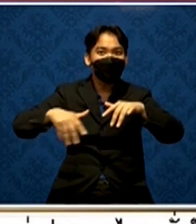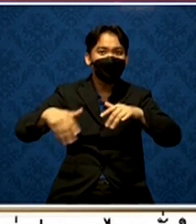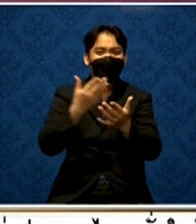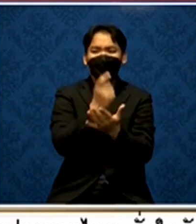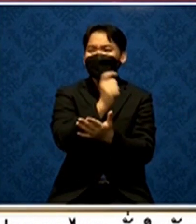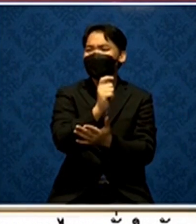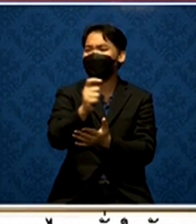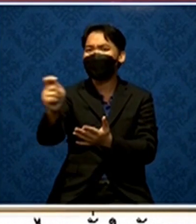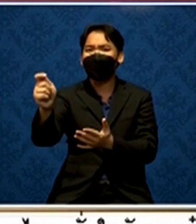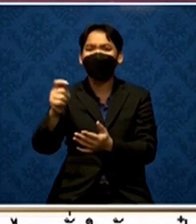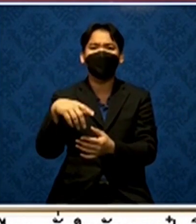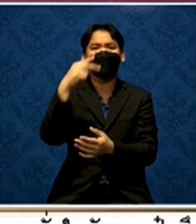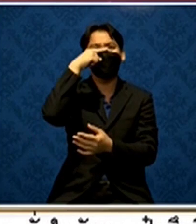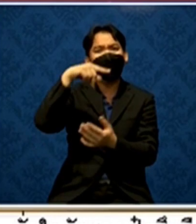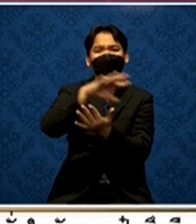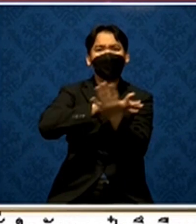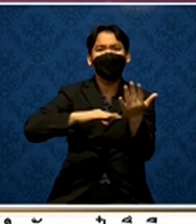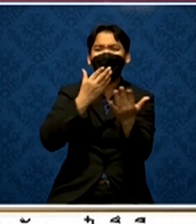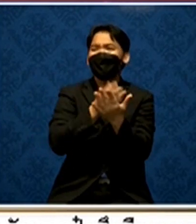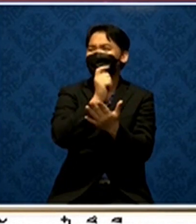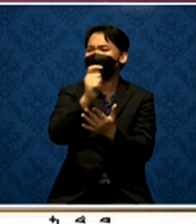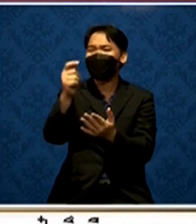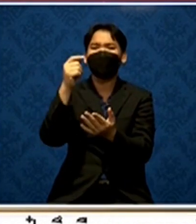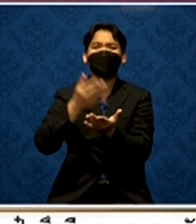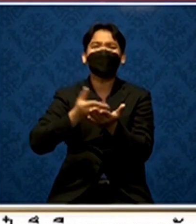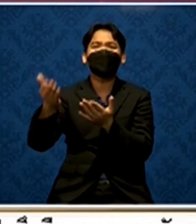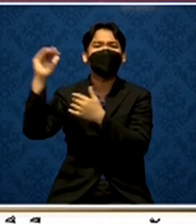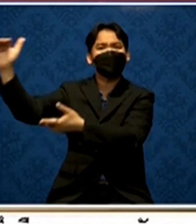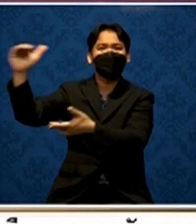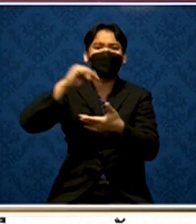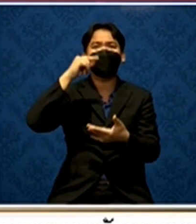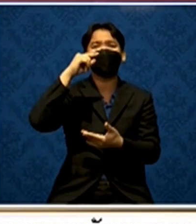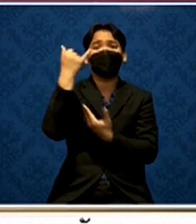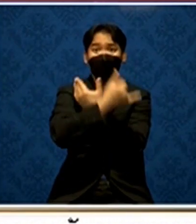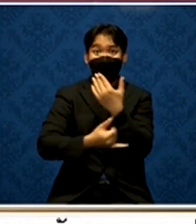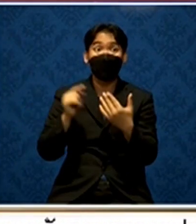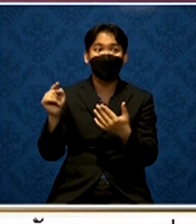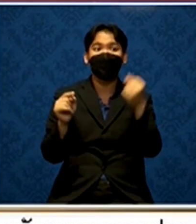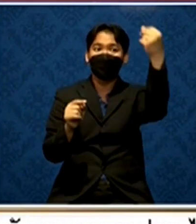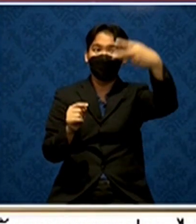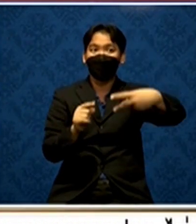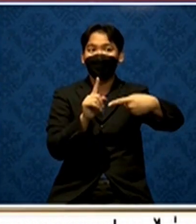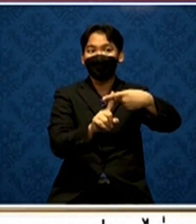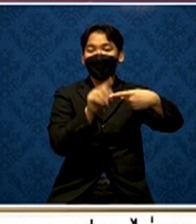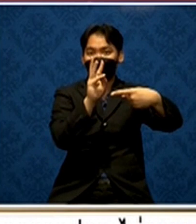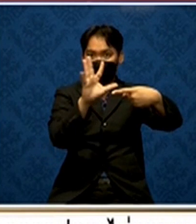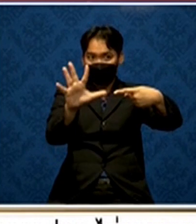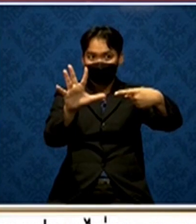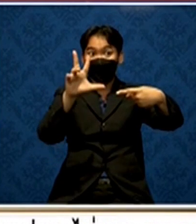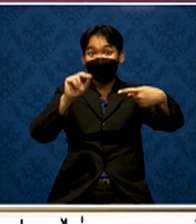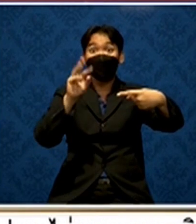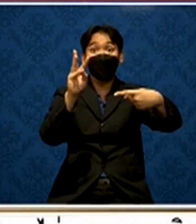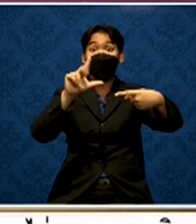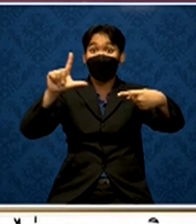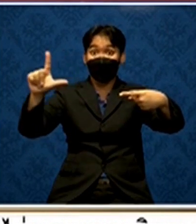ข้ายานจากต่างประเทศมาดูครับ2565งบประมาณ36ล้